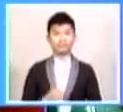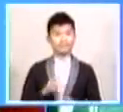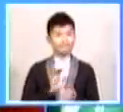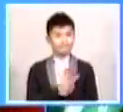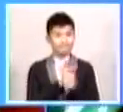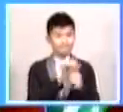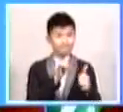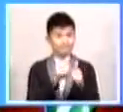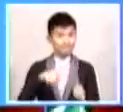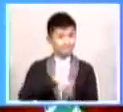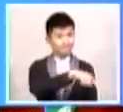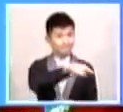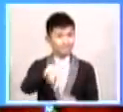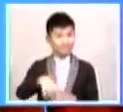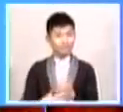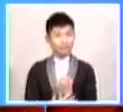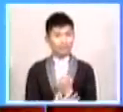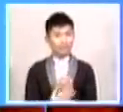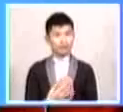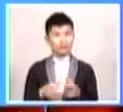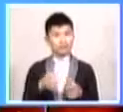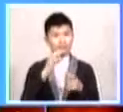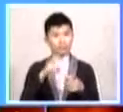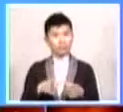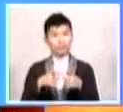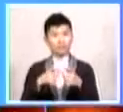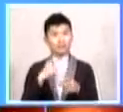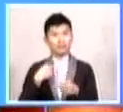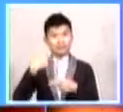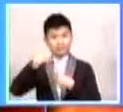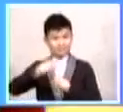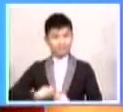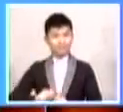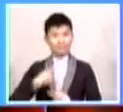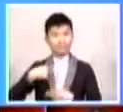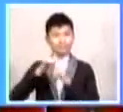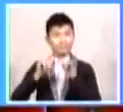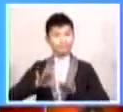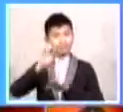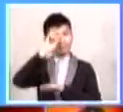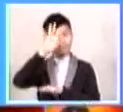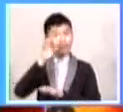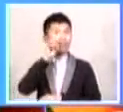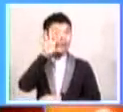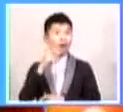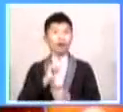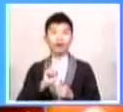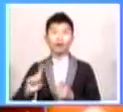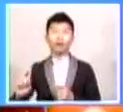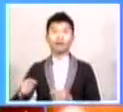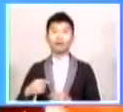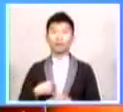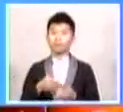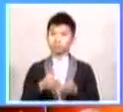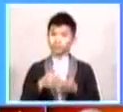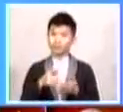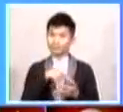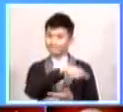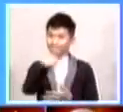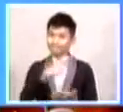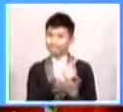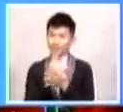他们心中对民进党的信任与光荣感。我要他们每一个人都能抬